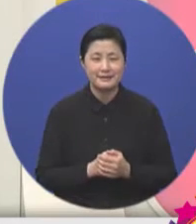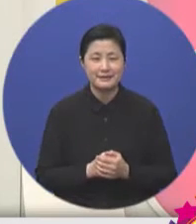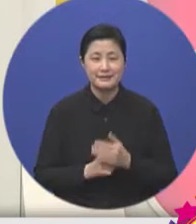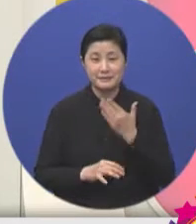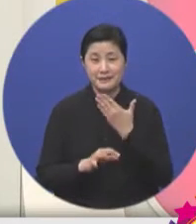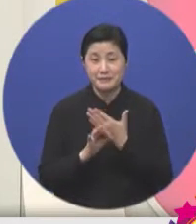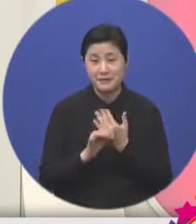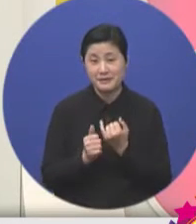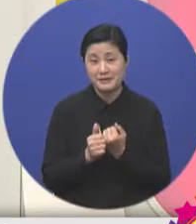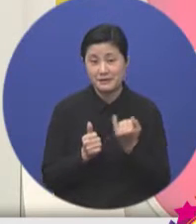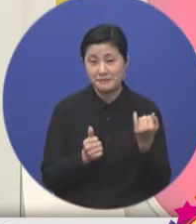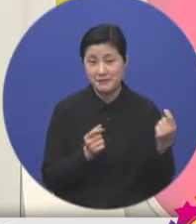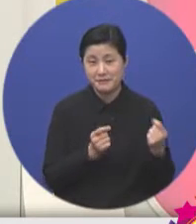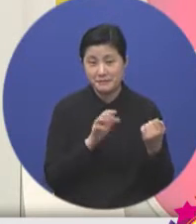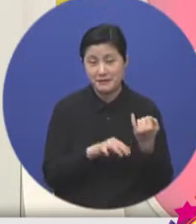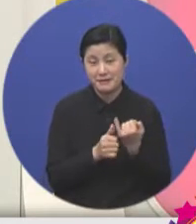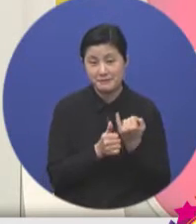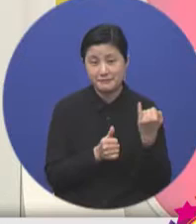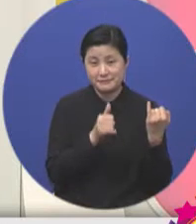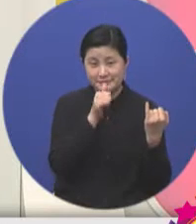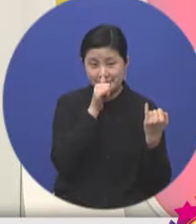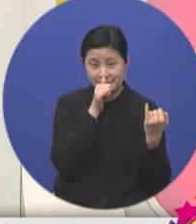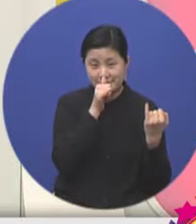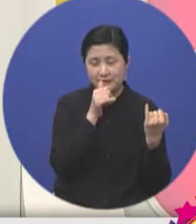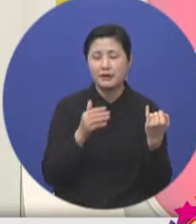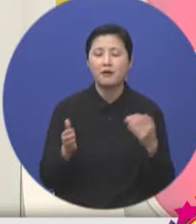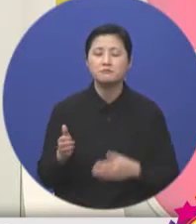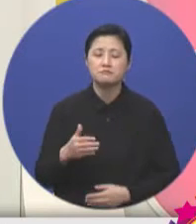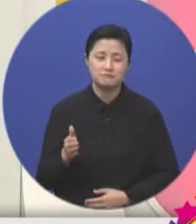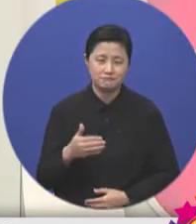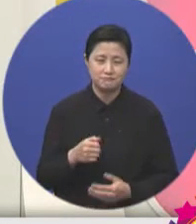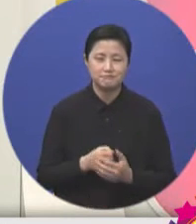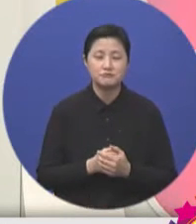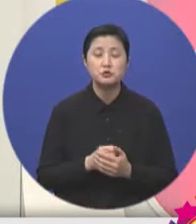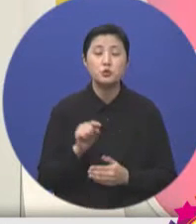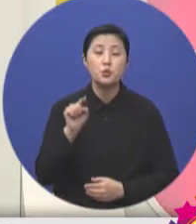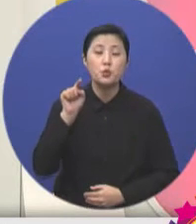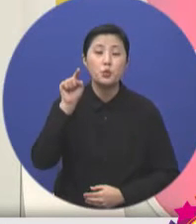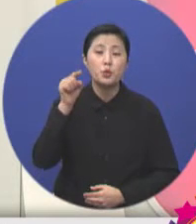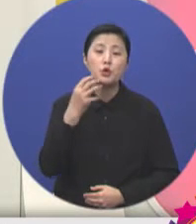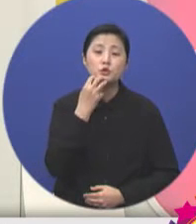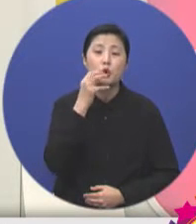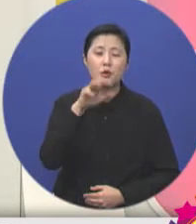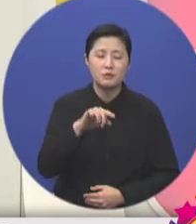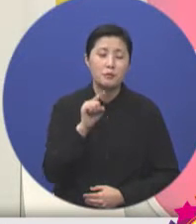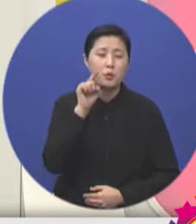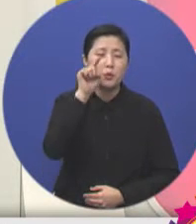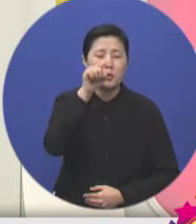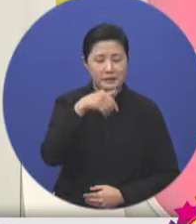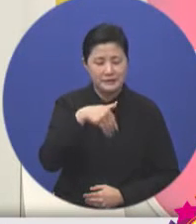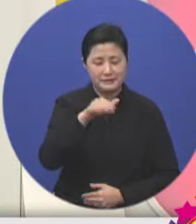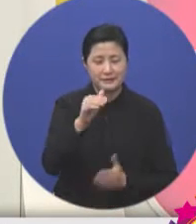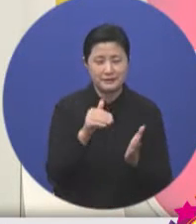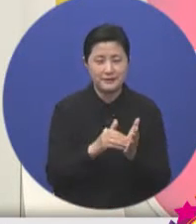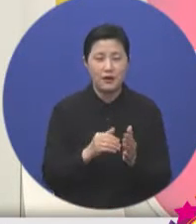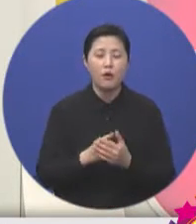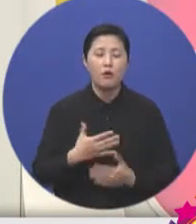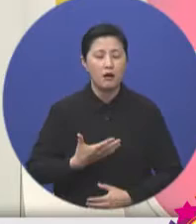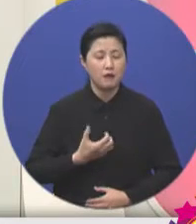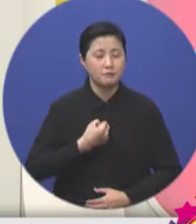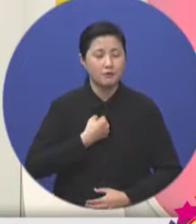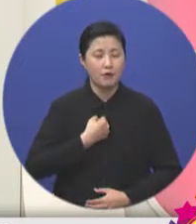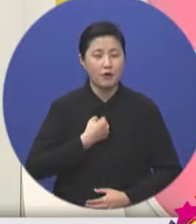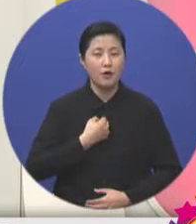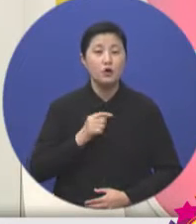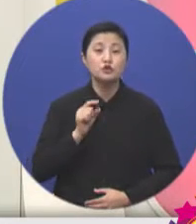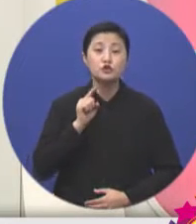그러면 옆에 지금 아내분 계세요? 아내 없습니다. 지금 저 서울에 멀리 갔어요. 깜짝 놀랐어. 깜짝